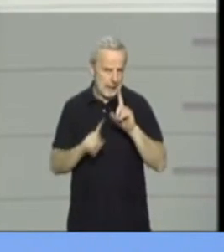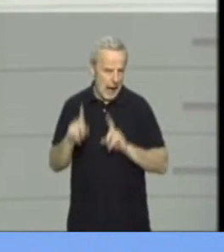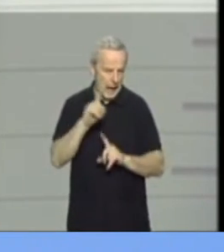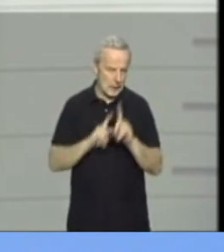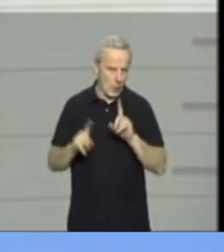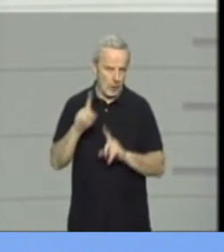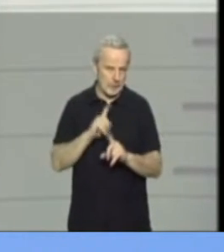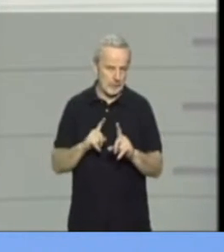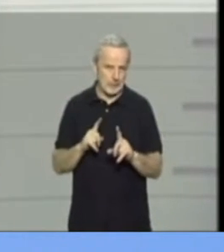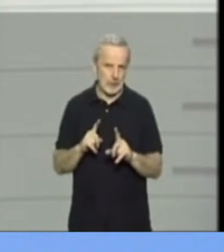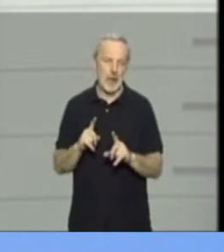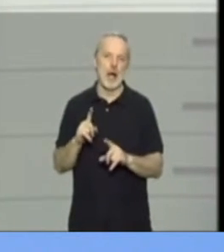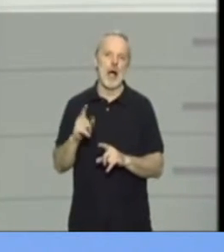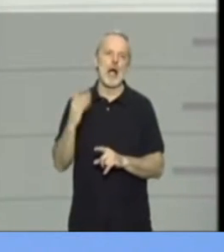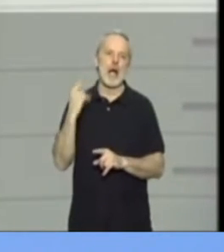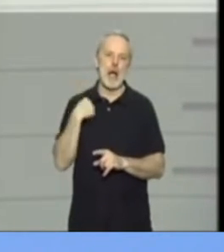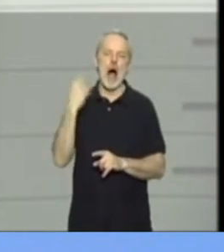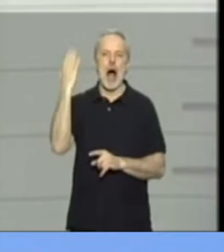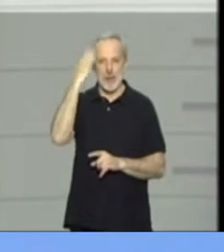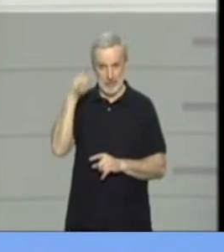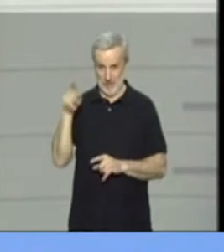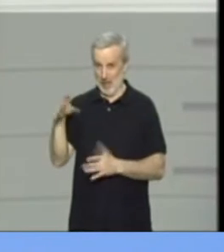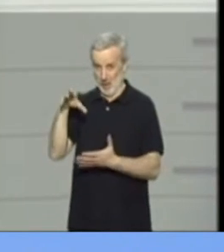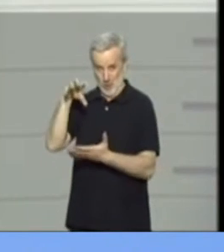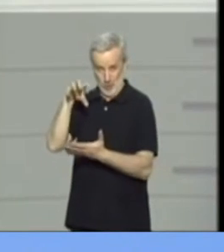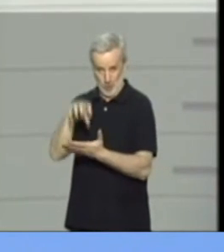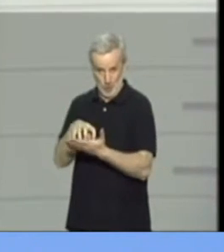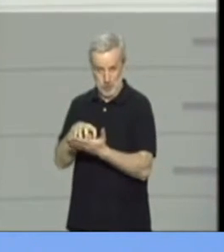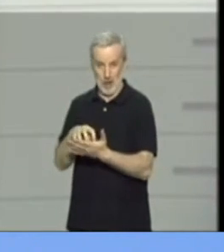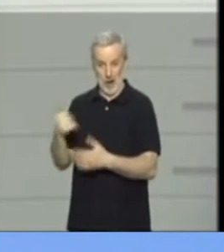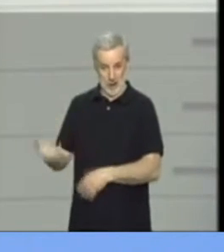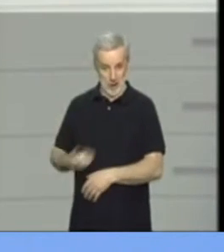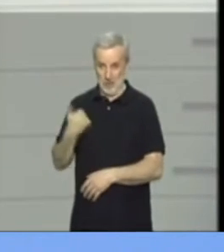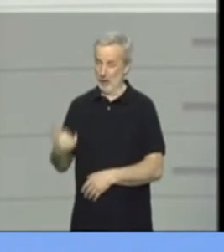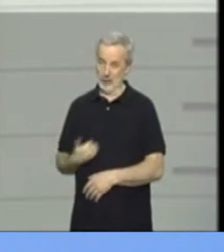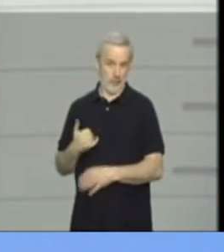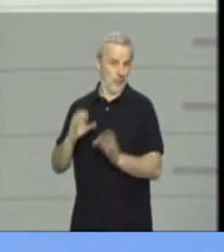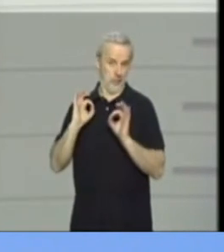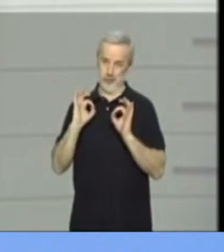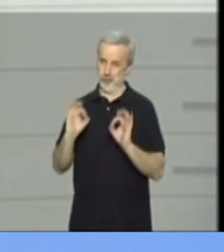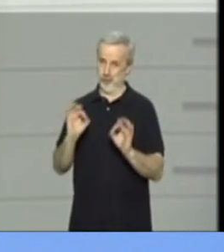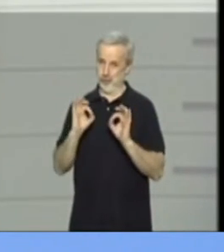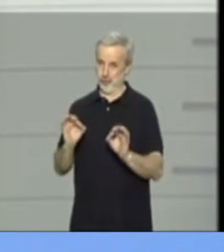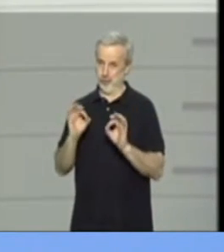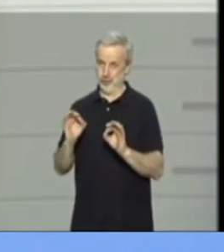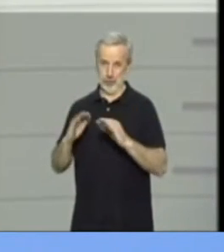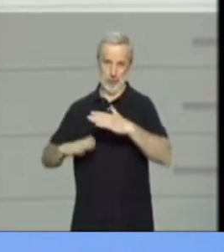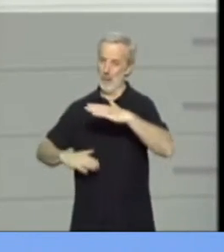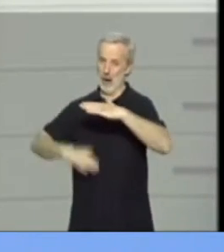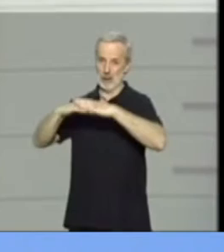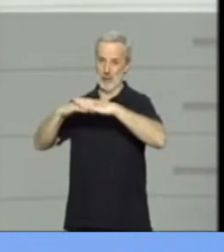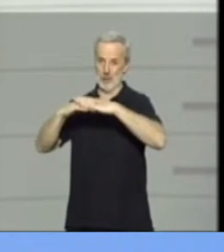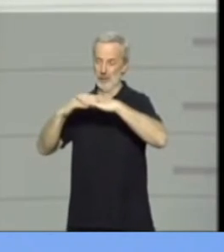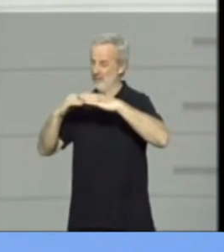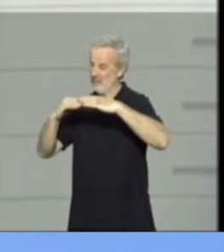myslím, že ta kategorie, ve které jsme nyní, tak je to maximum, které